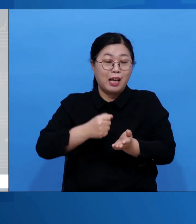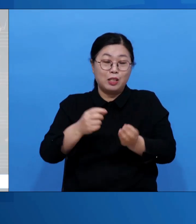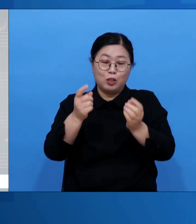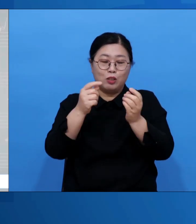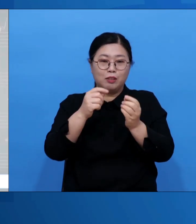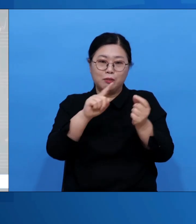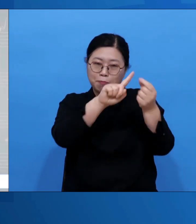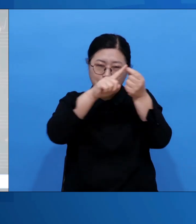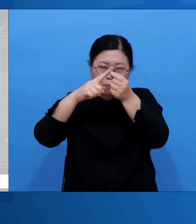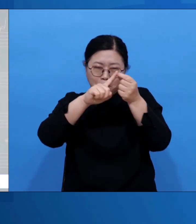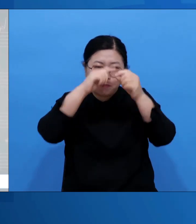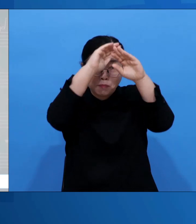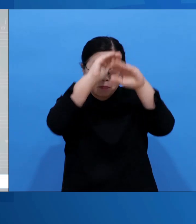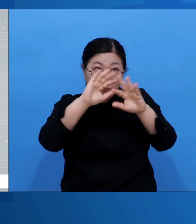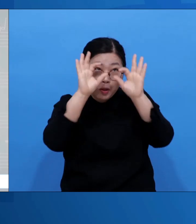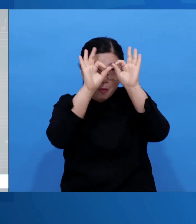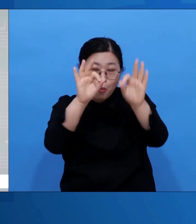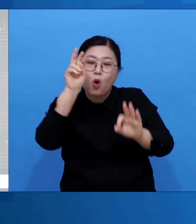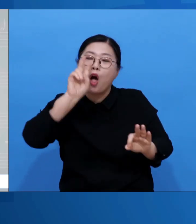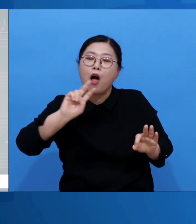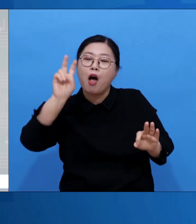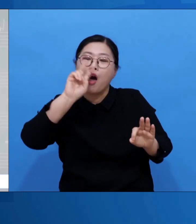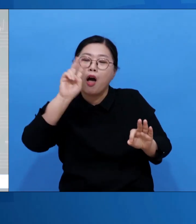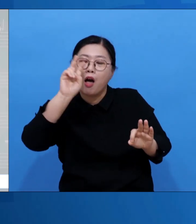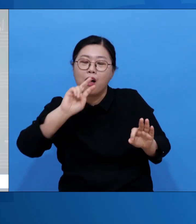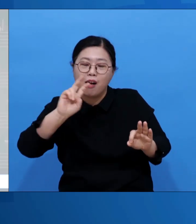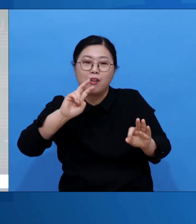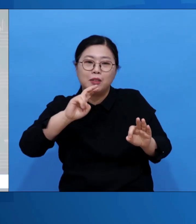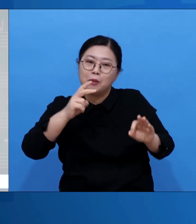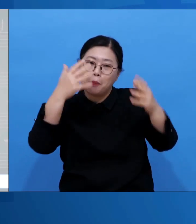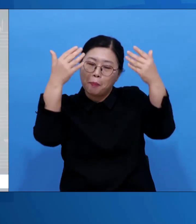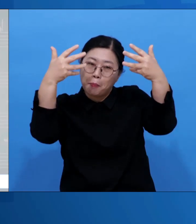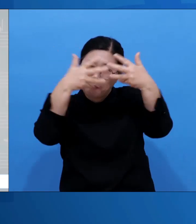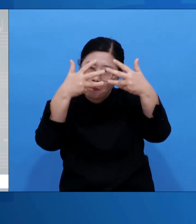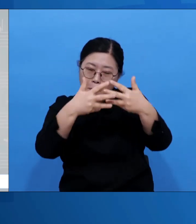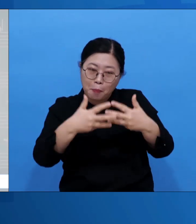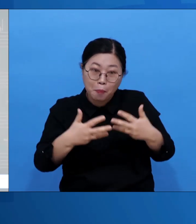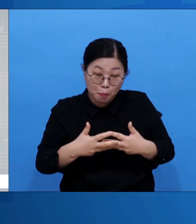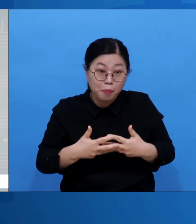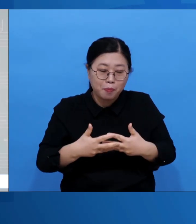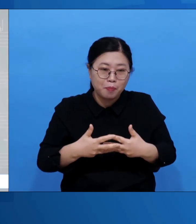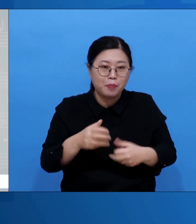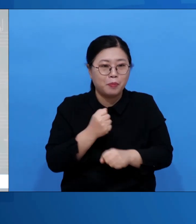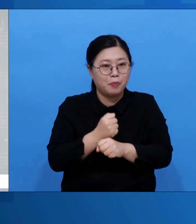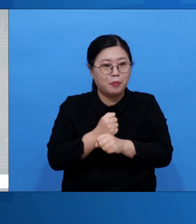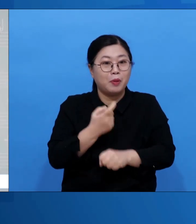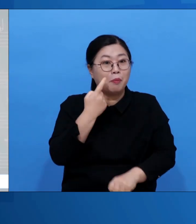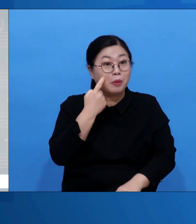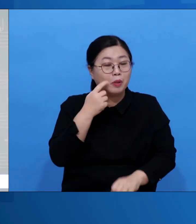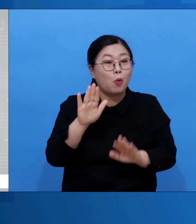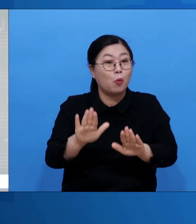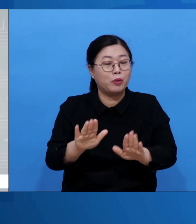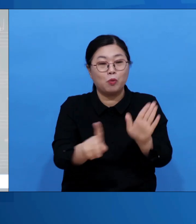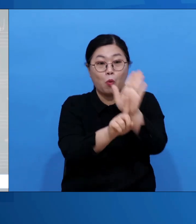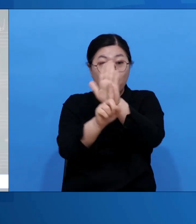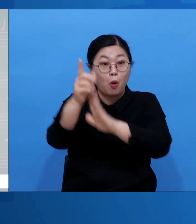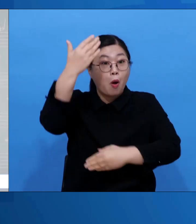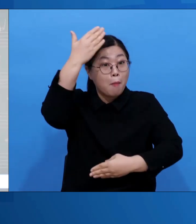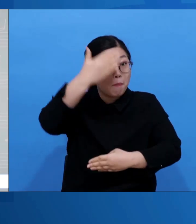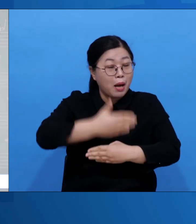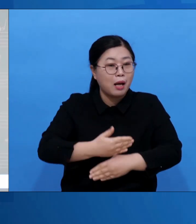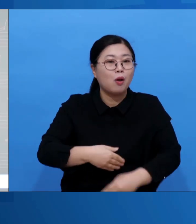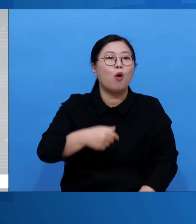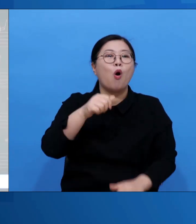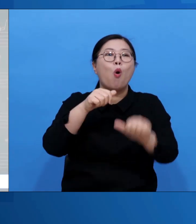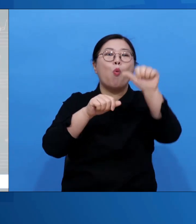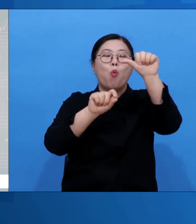선에서 곡에 맞게 가사를 변경할 수 있습니다. 공모 마감 기한은 5월 8일까지며 가사를